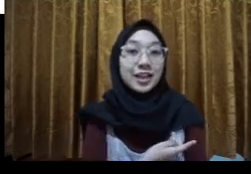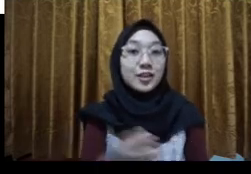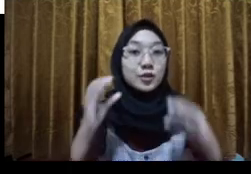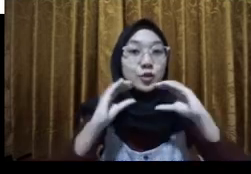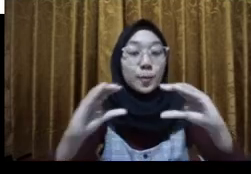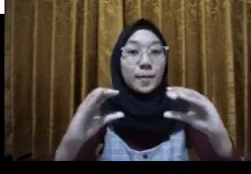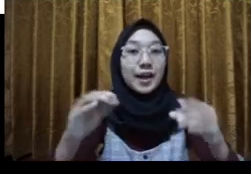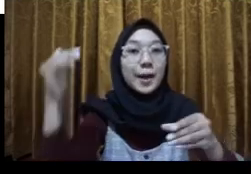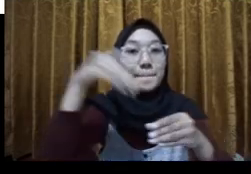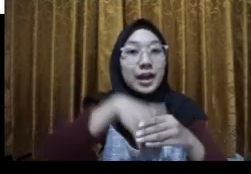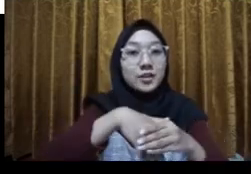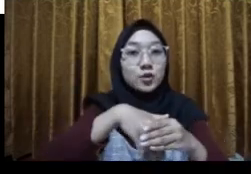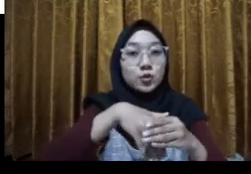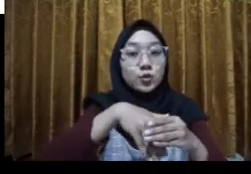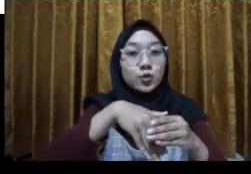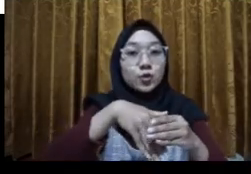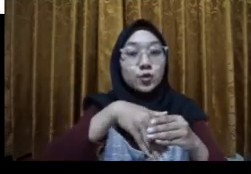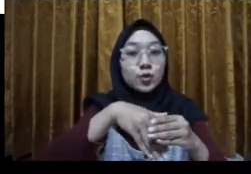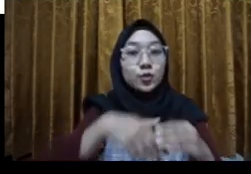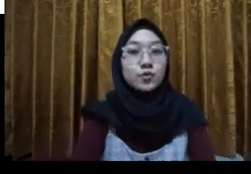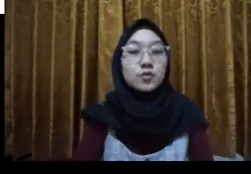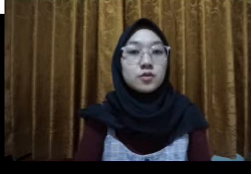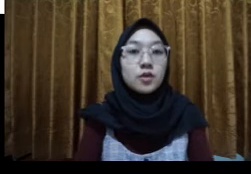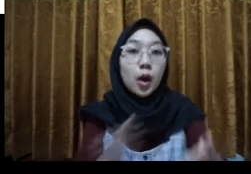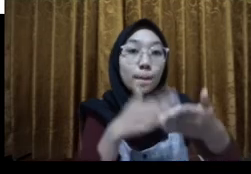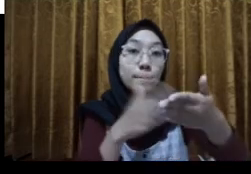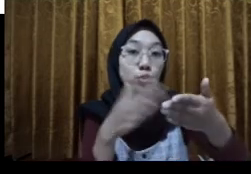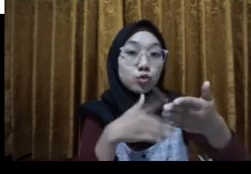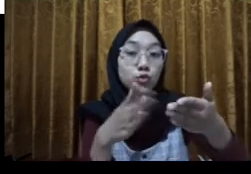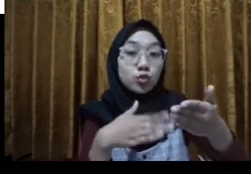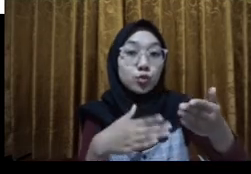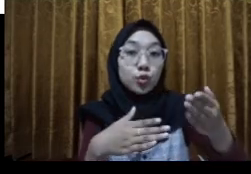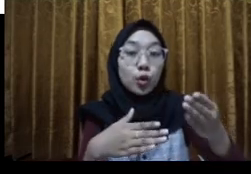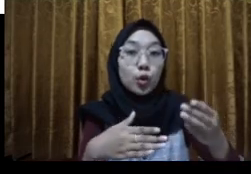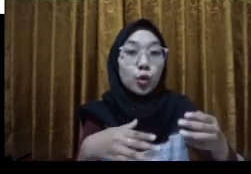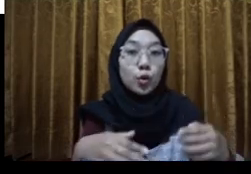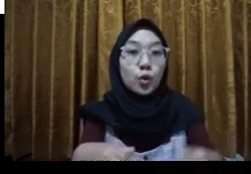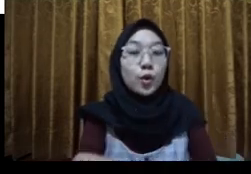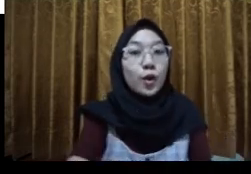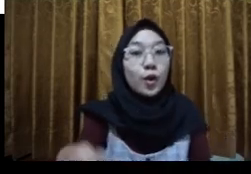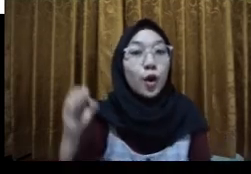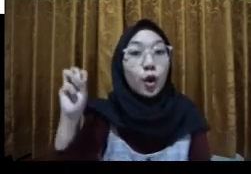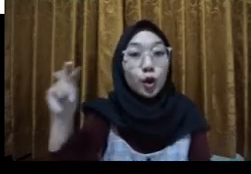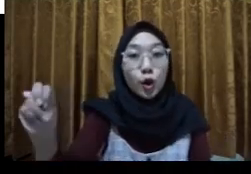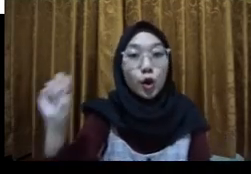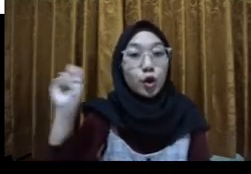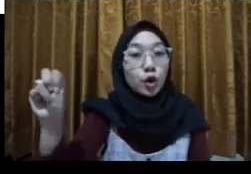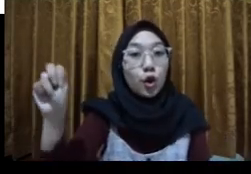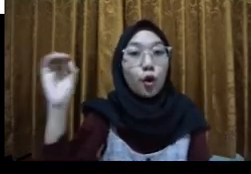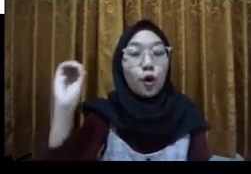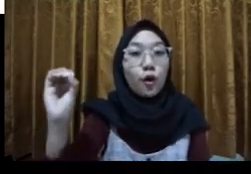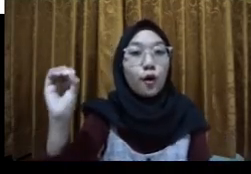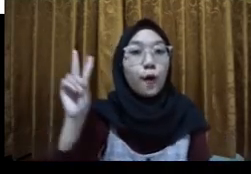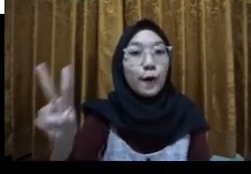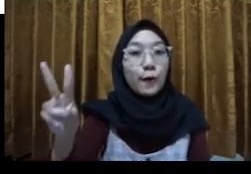review level 0 anakku hartaku expanded 1 of 1. Nah, dia akan masuk ke dalam buku.